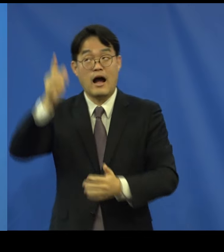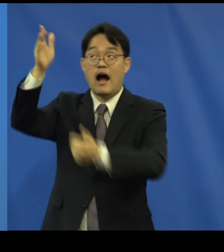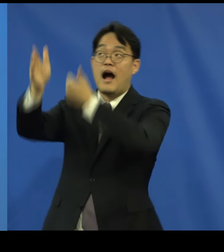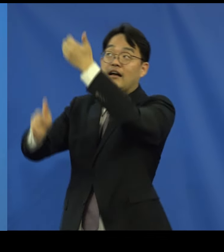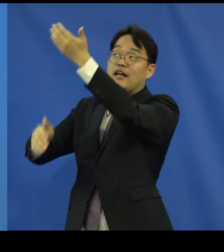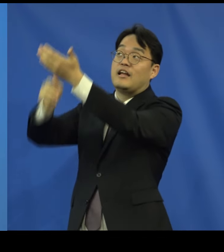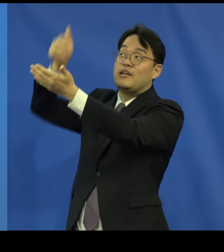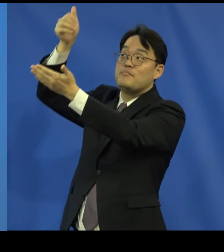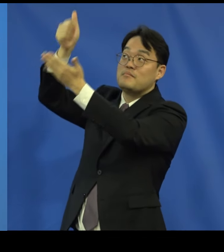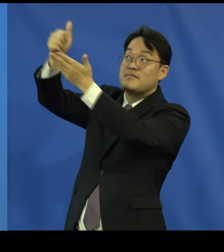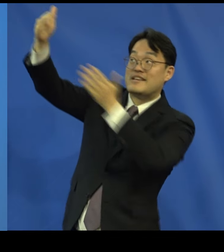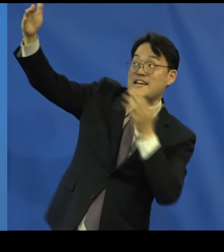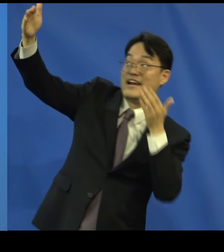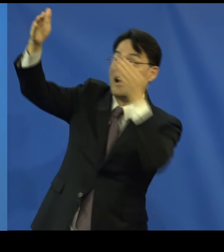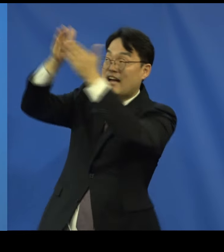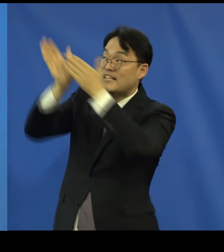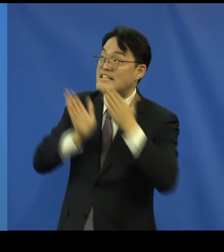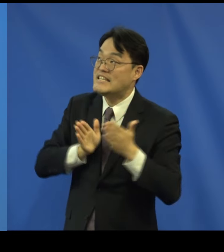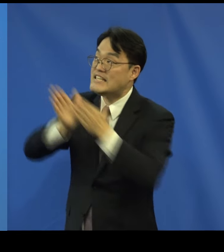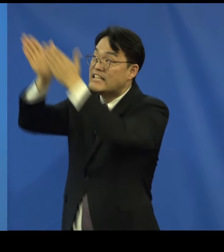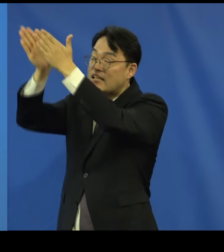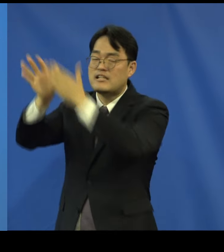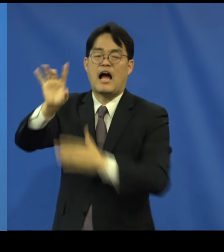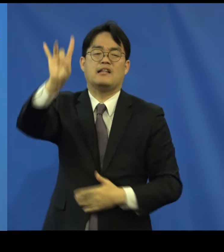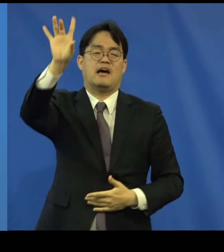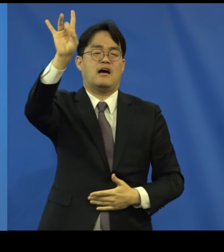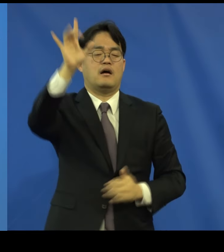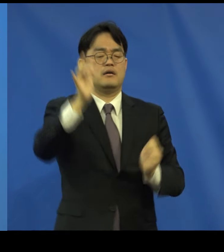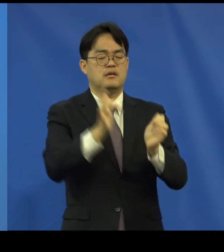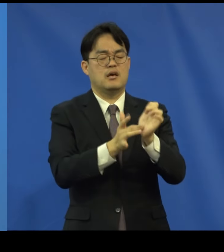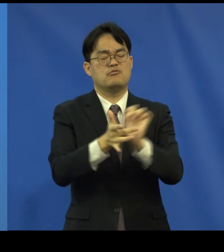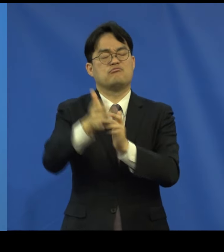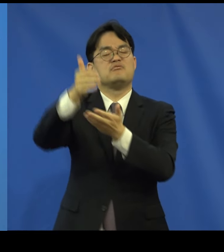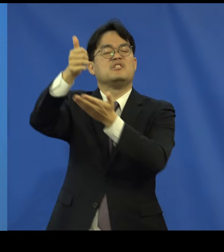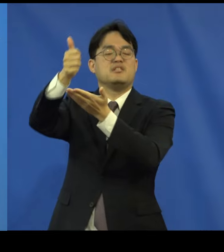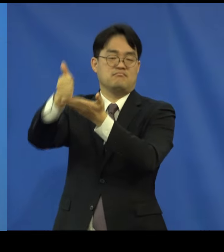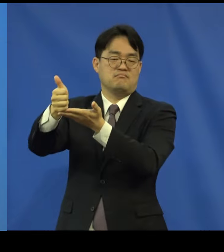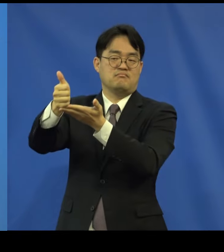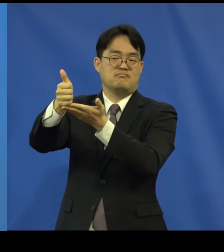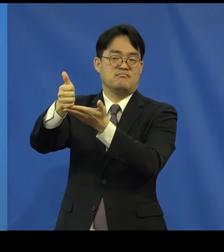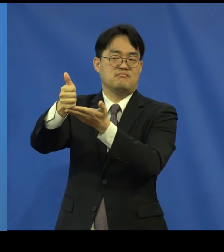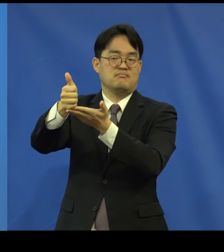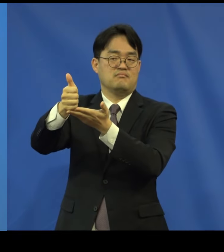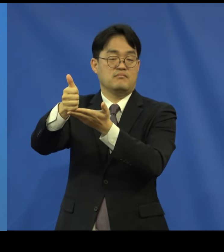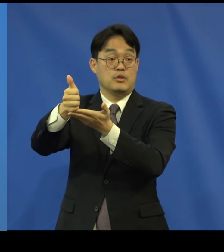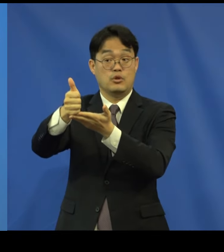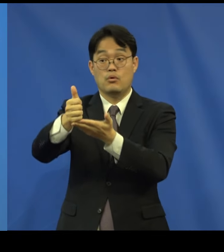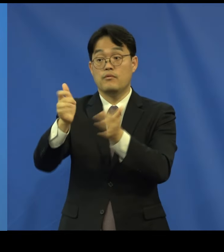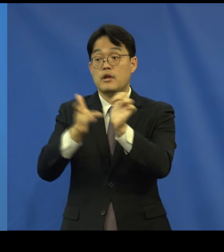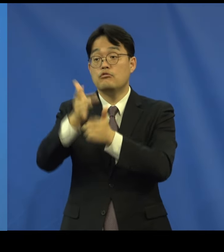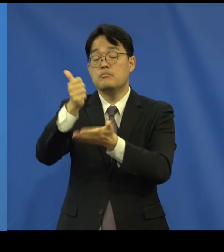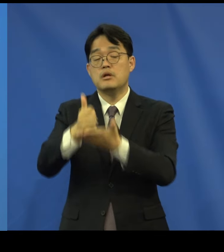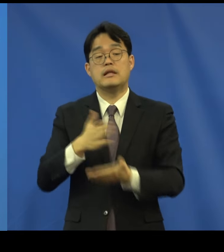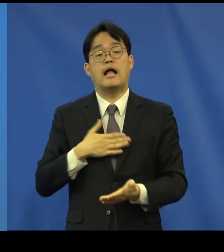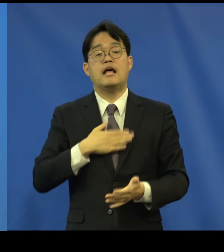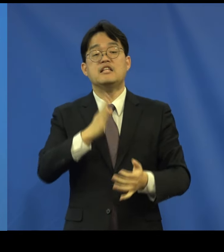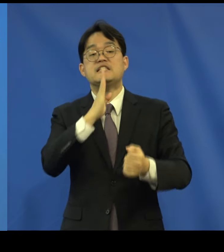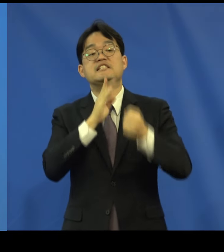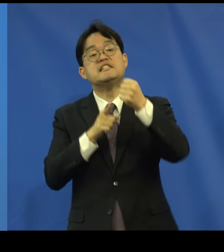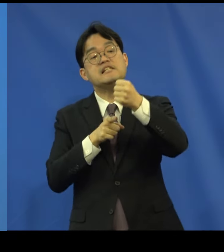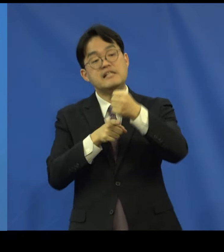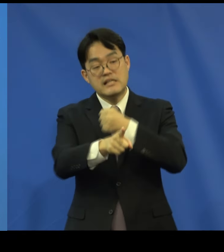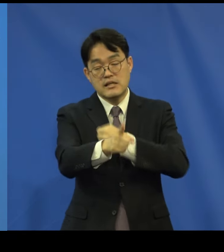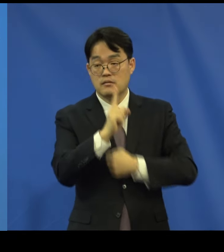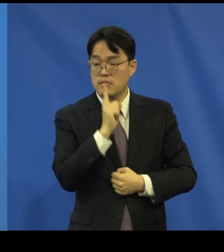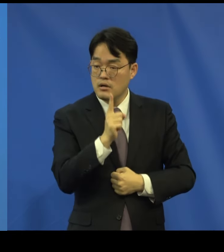거예요. 예수는 진리이십니다. 진리는 그 길의 기준이 되는 거죠.